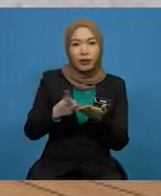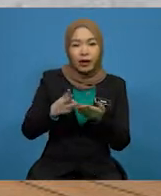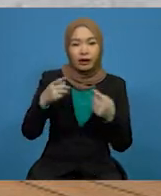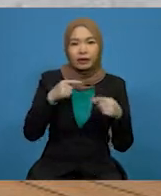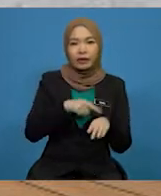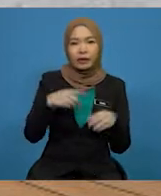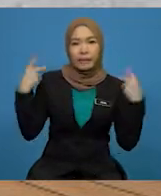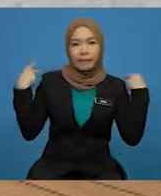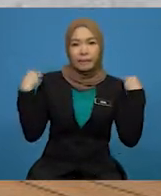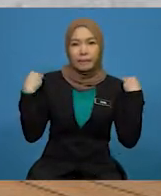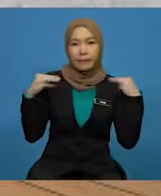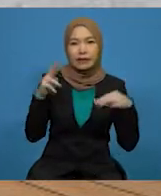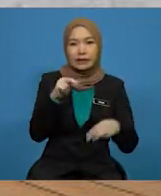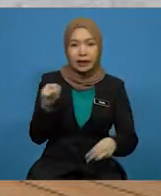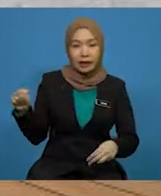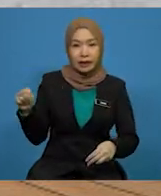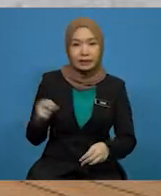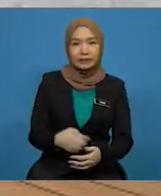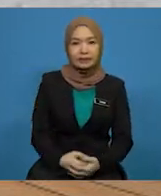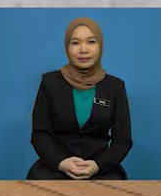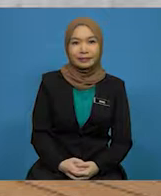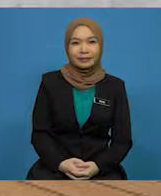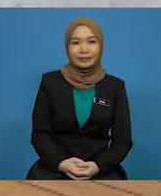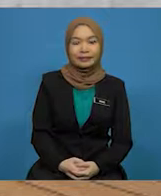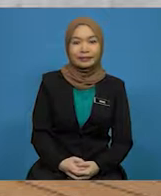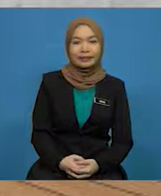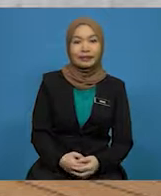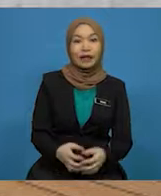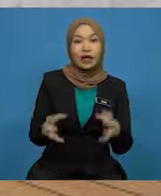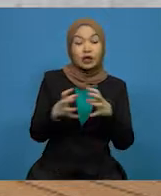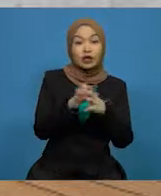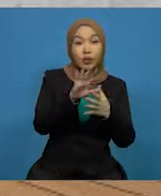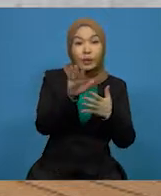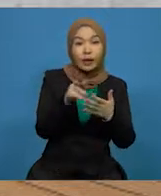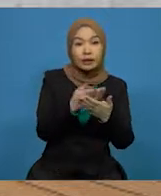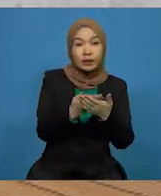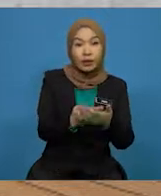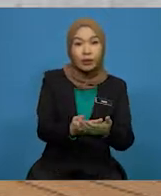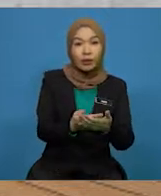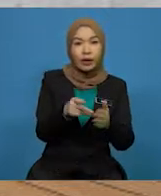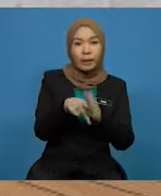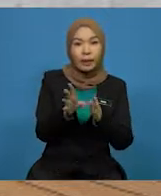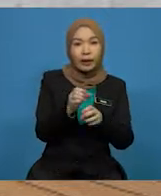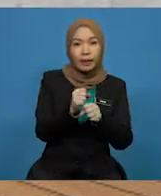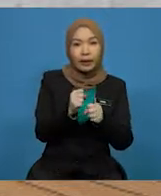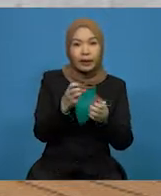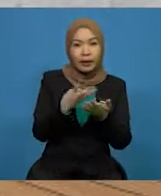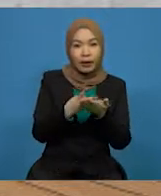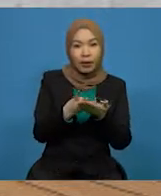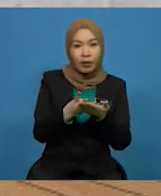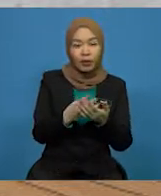permintaan wang di pasaran diperolehi dengan menjumlahkan permintaan wang bagi tujuan urus niaga, awasan